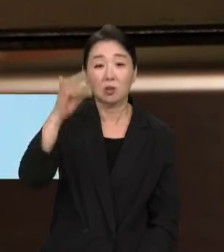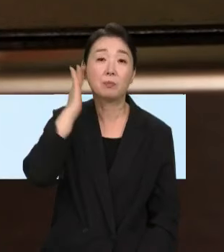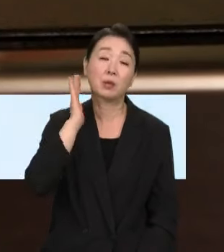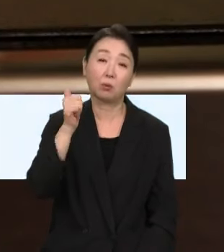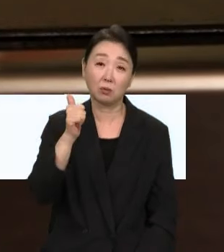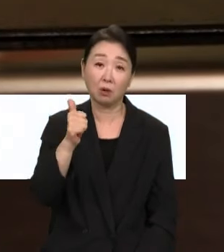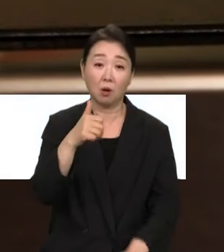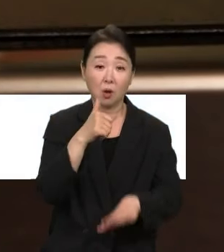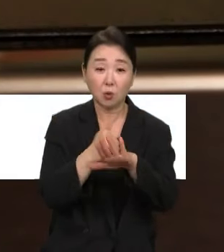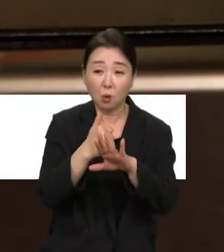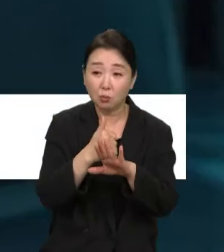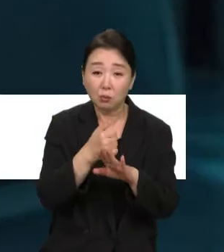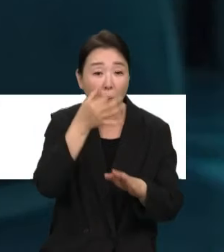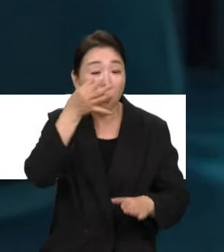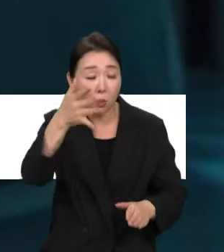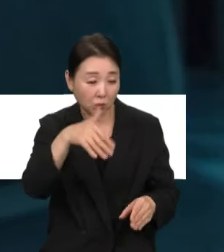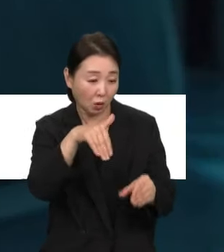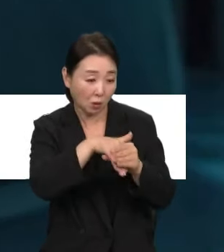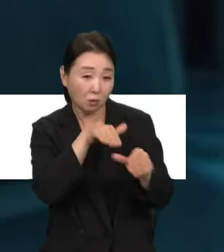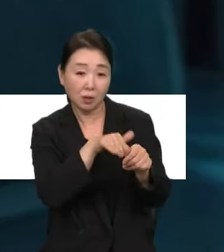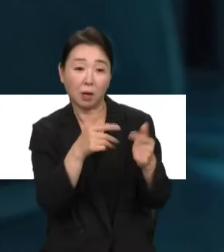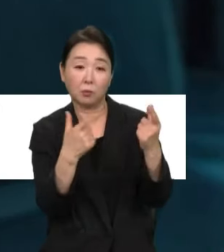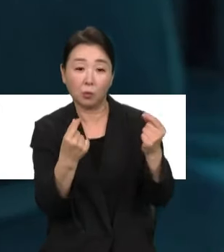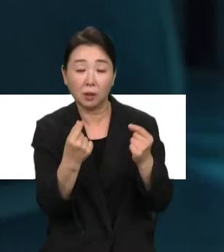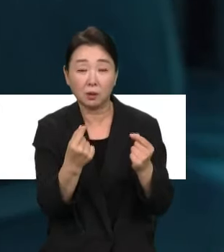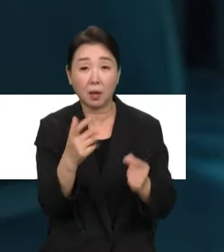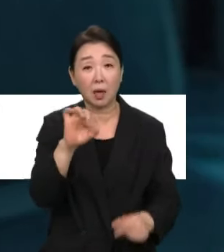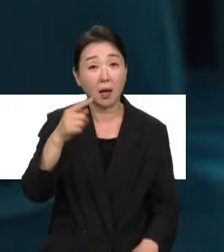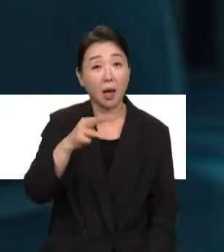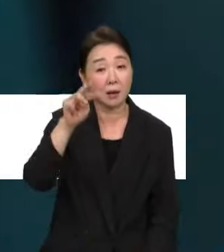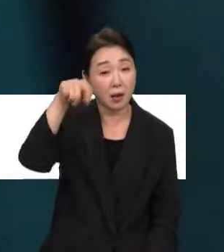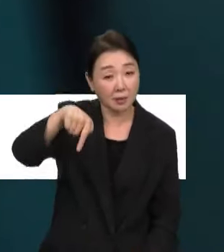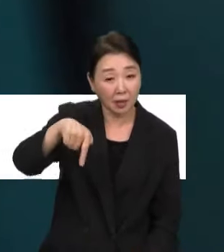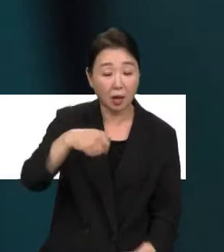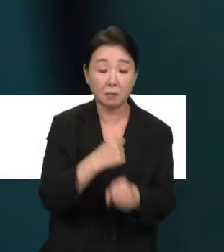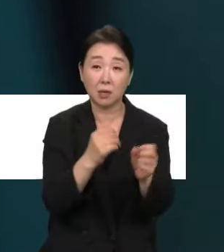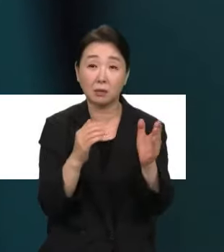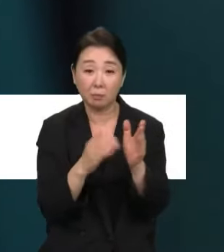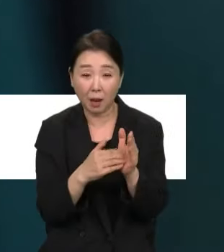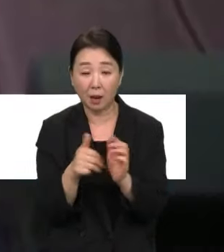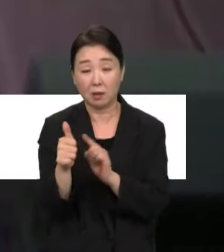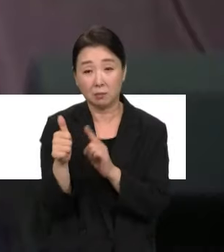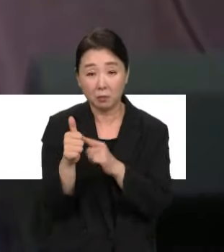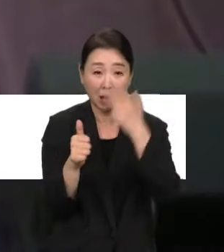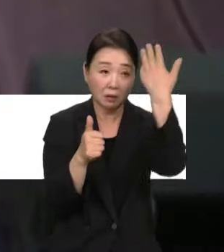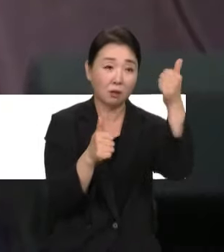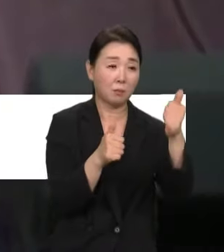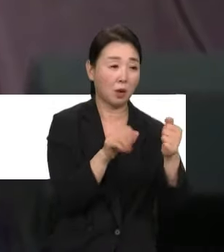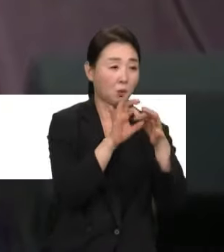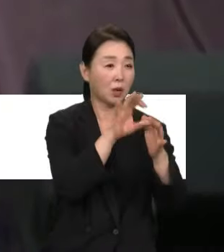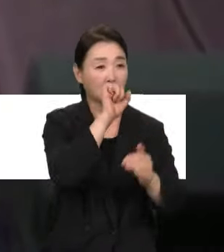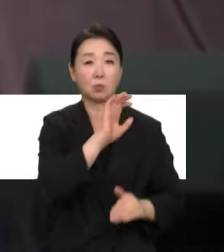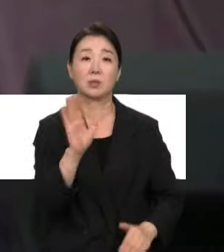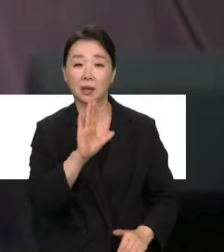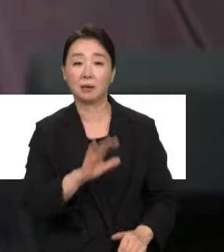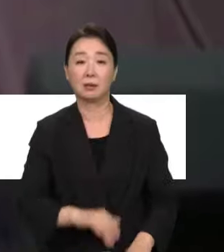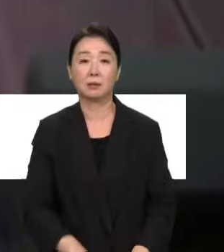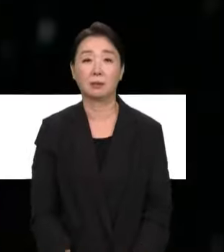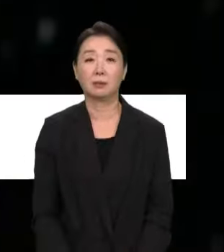아니냐는 논란이 일었습니다. 알렉사를 개발한 아마존 창업자 제프 베이조스가 트럼프와 사이가 좋지 않다는